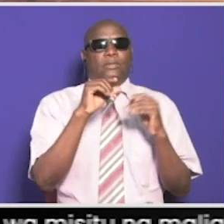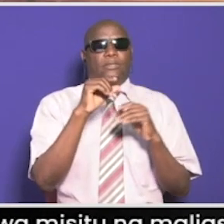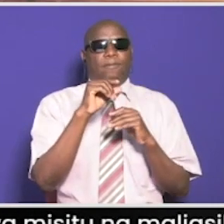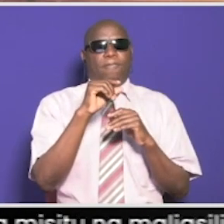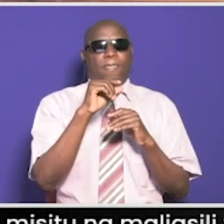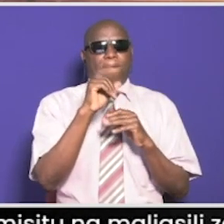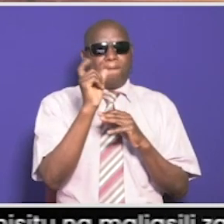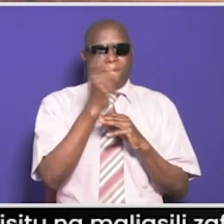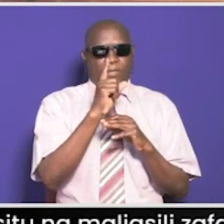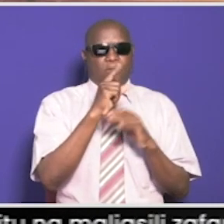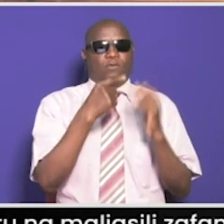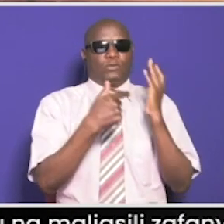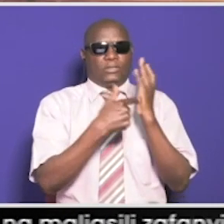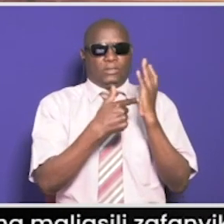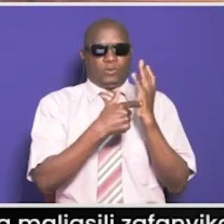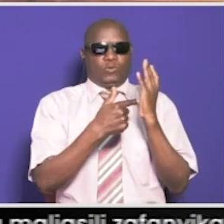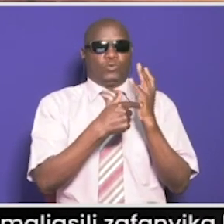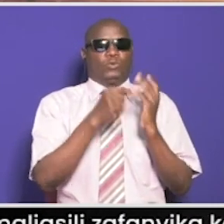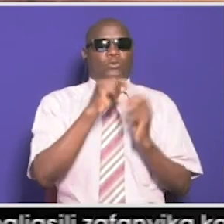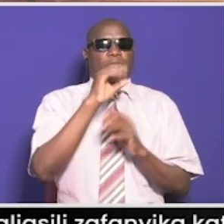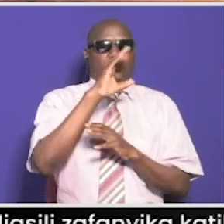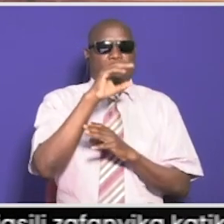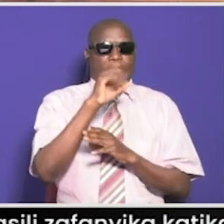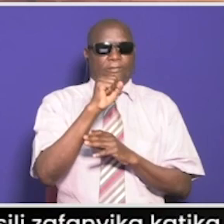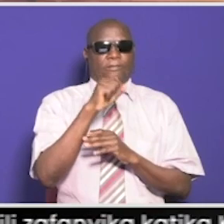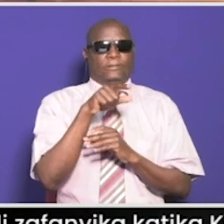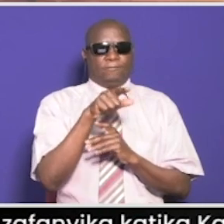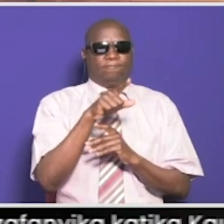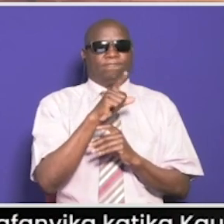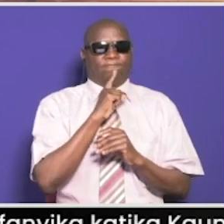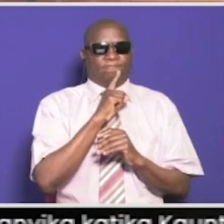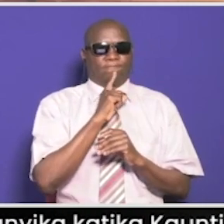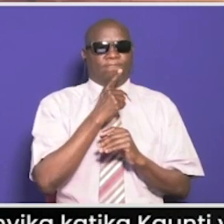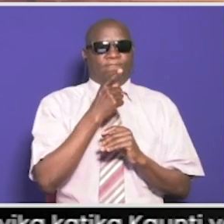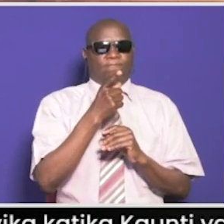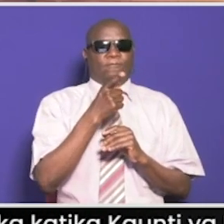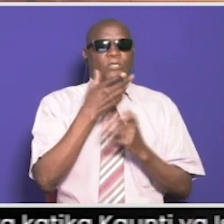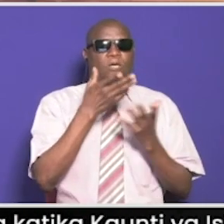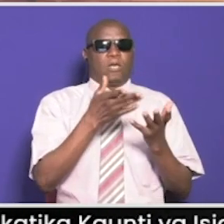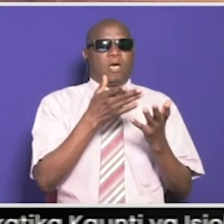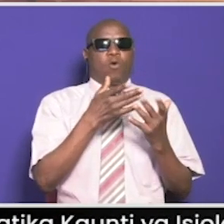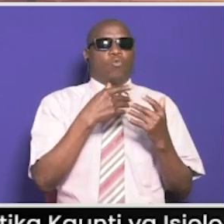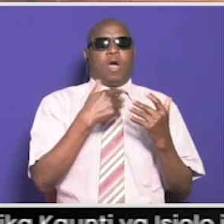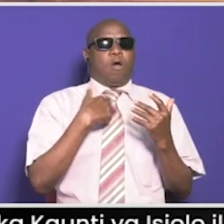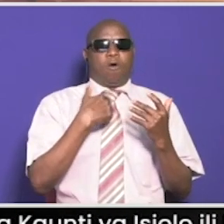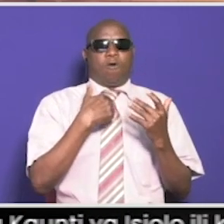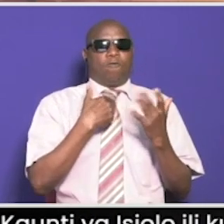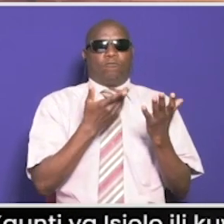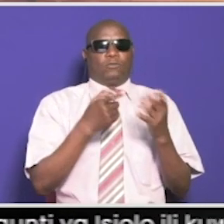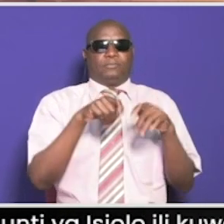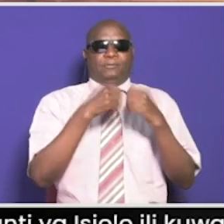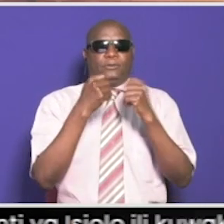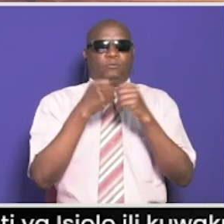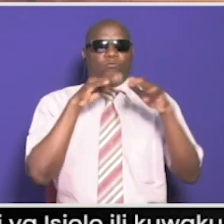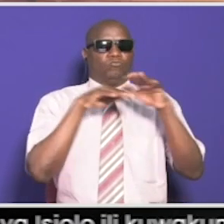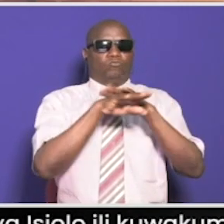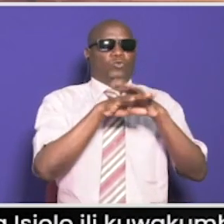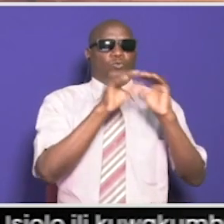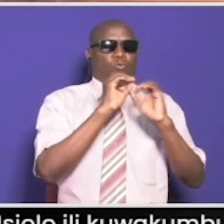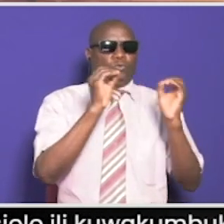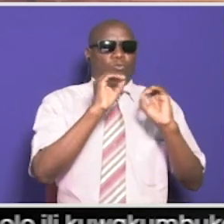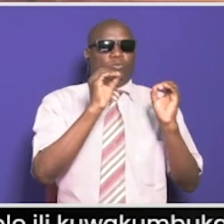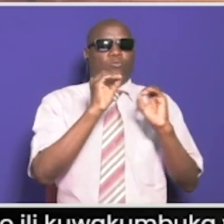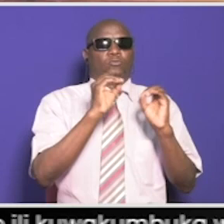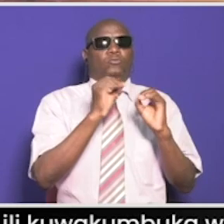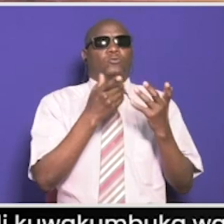imeweka mikakati ya kutosha kukabiliana na udukuzi wote wa mitandao mbalimbali humu nchini inayotoa huduma za serikali na haswa